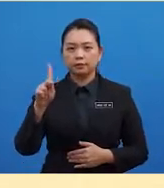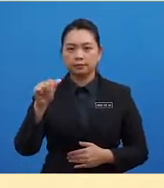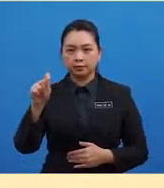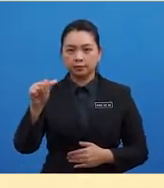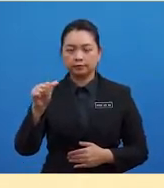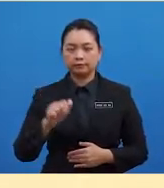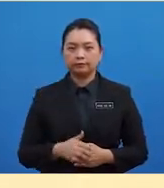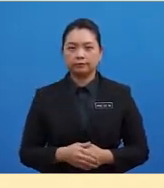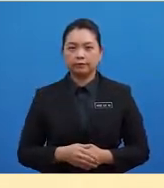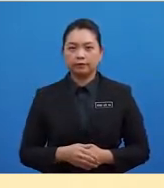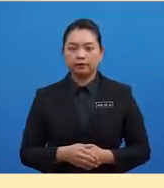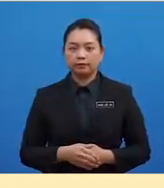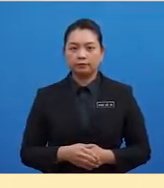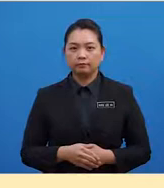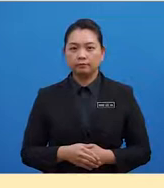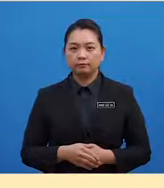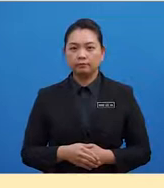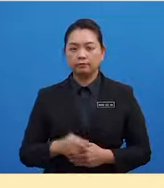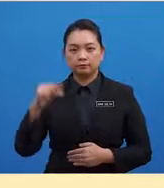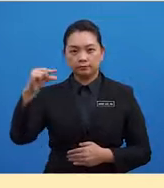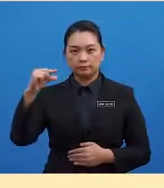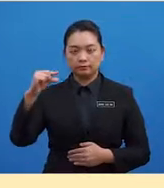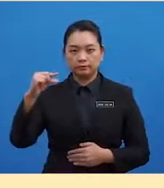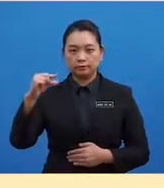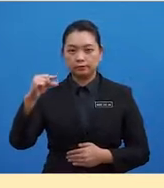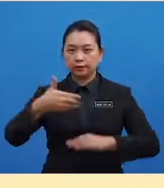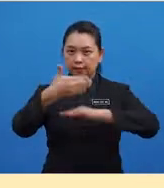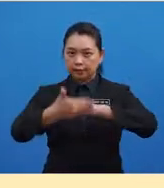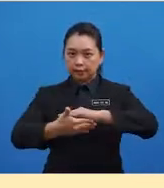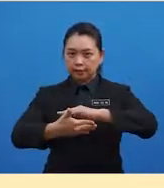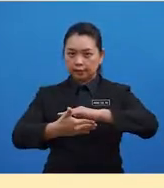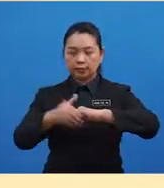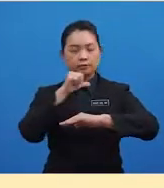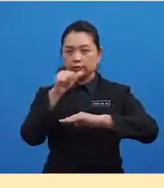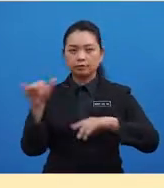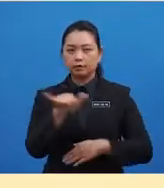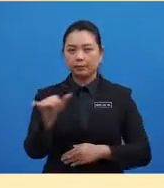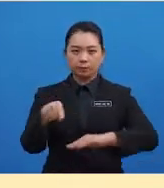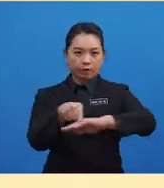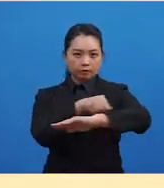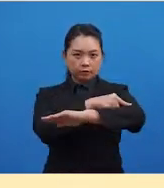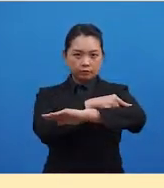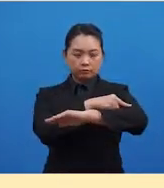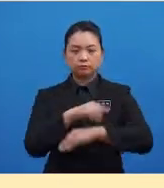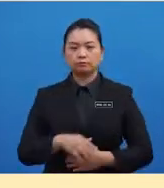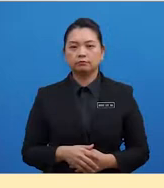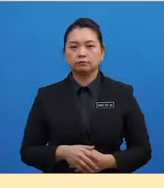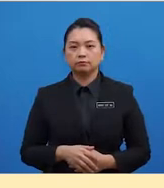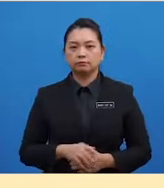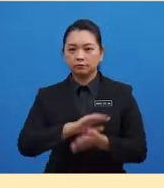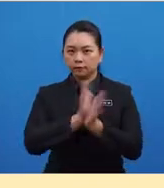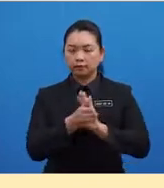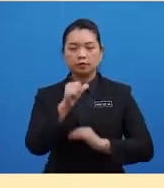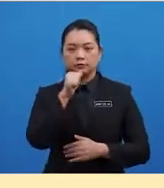sekata. Kemudian gambar G yang juga mempunyai sisi lurus yang tidak sama panjang, jadi ia dikategorikan di